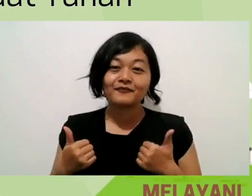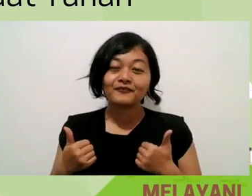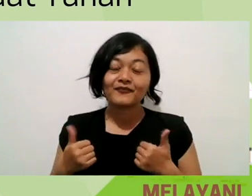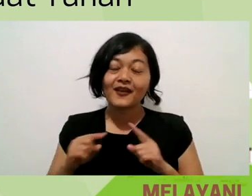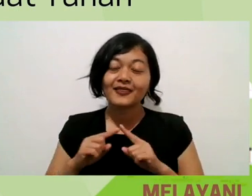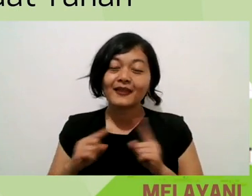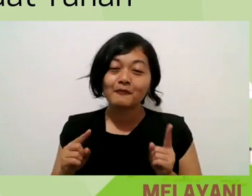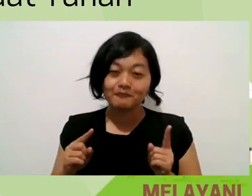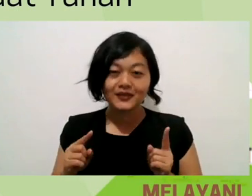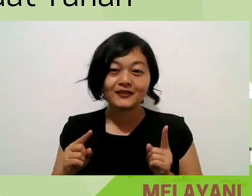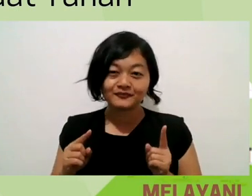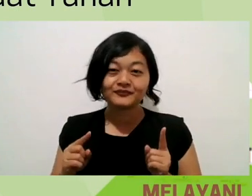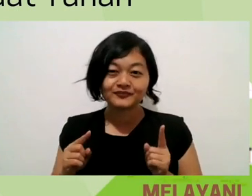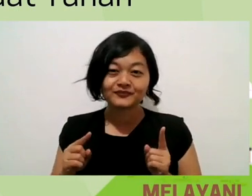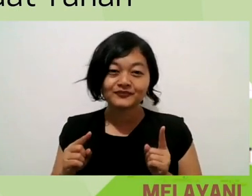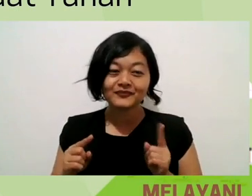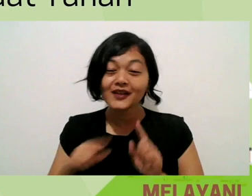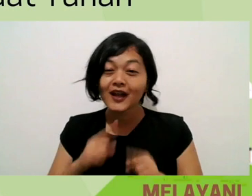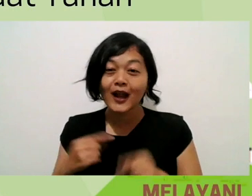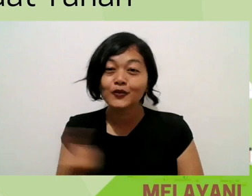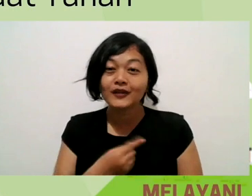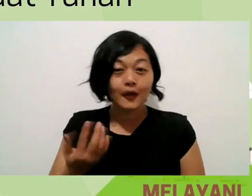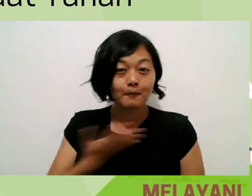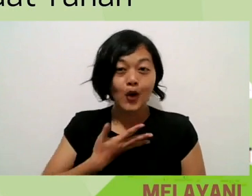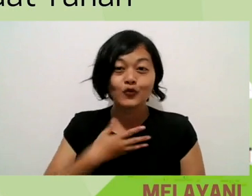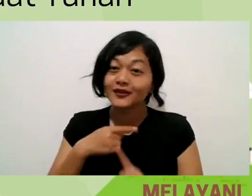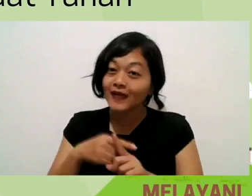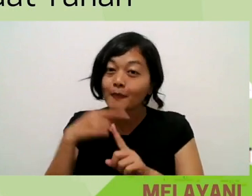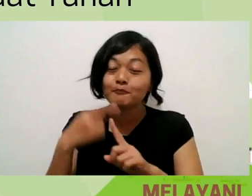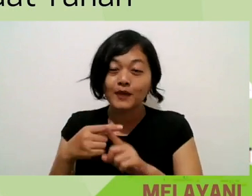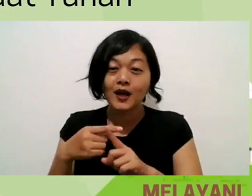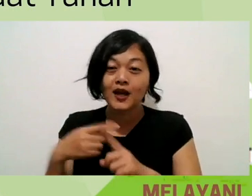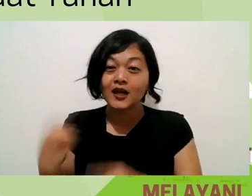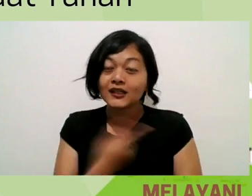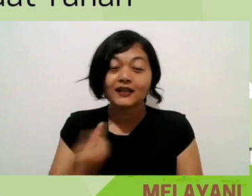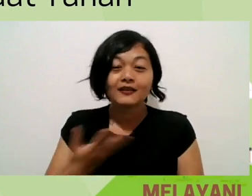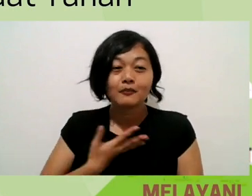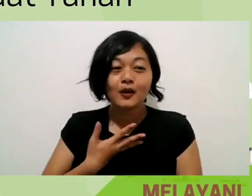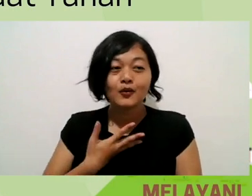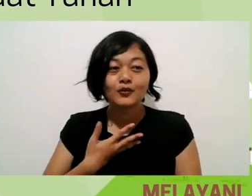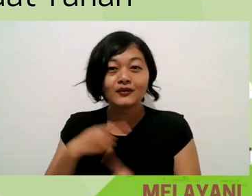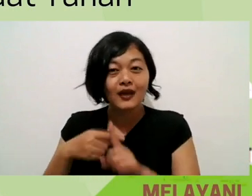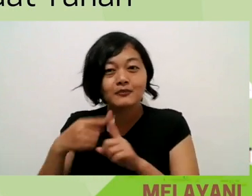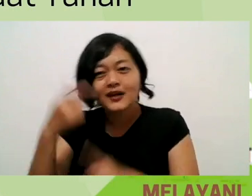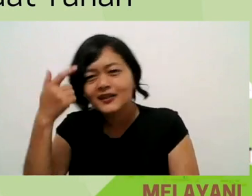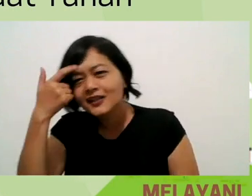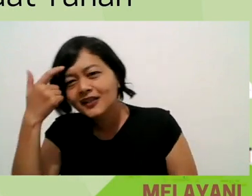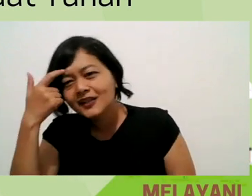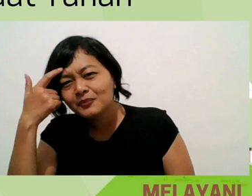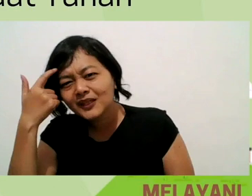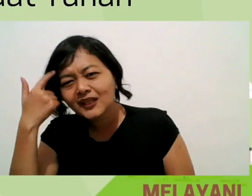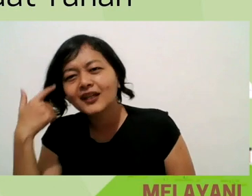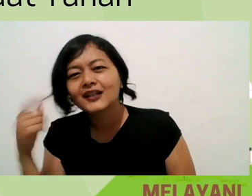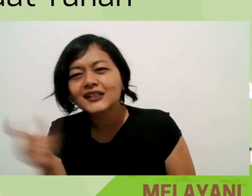jauh lebih banyak lagi yang disediakannya bagi kita. Bapak, Ibu, dan Saudara,